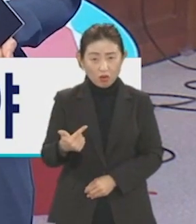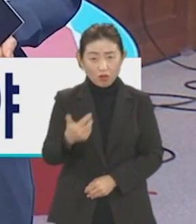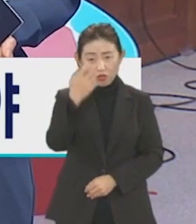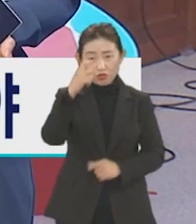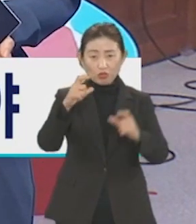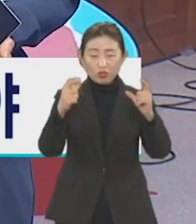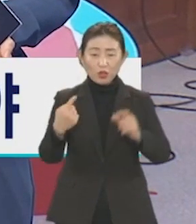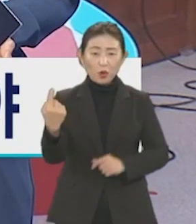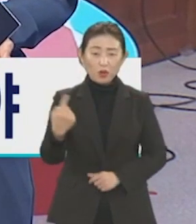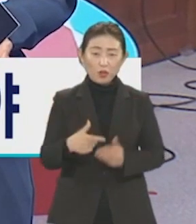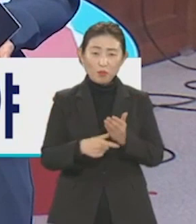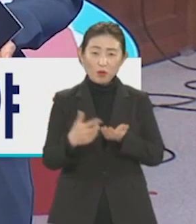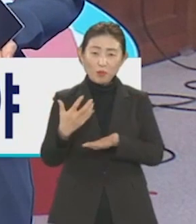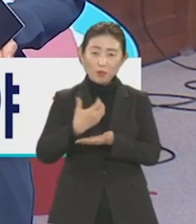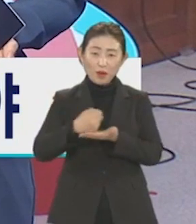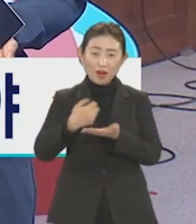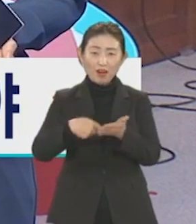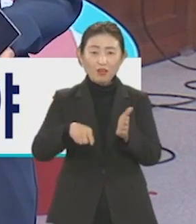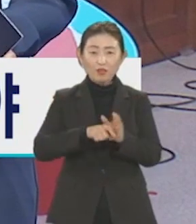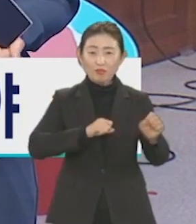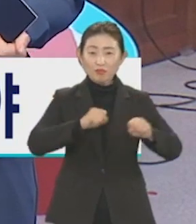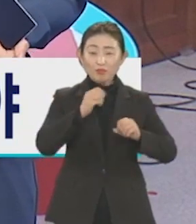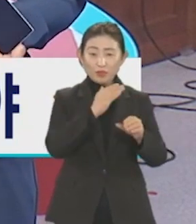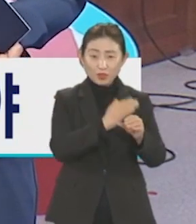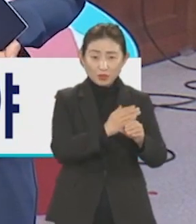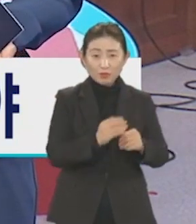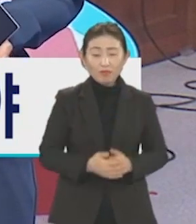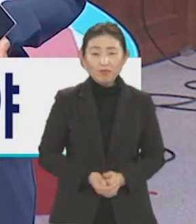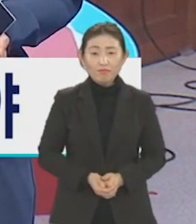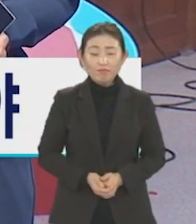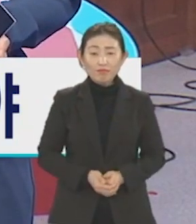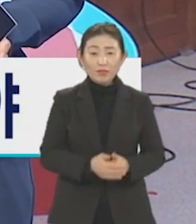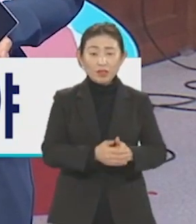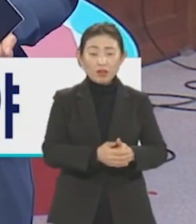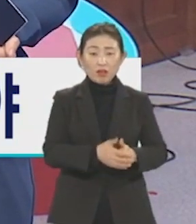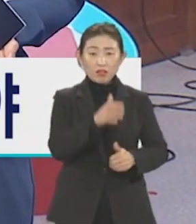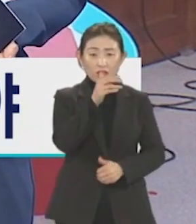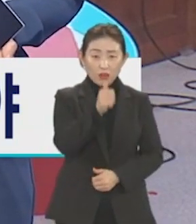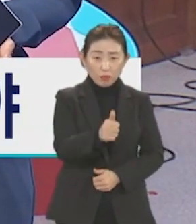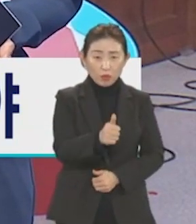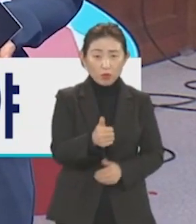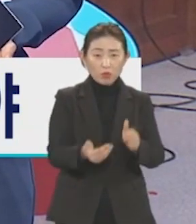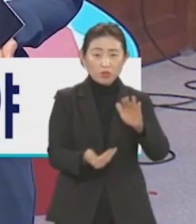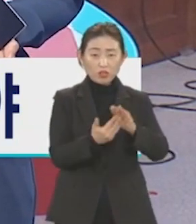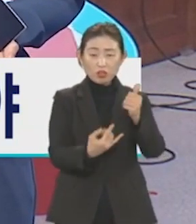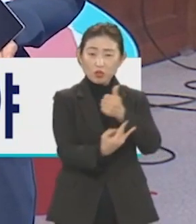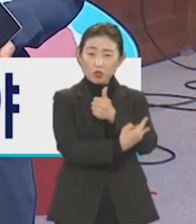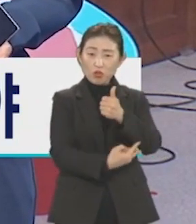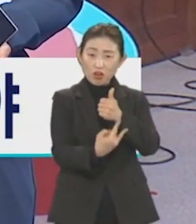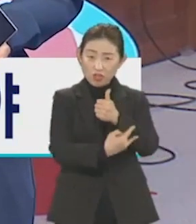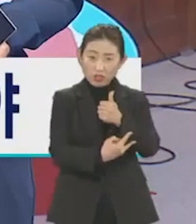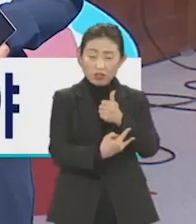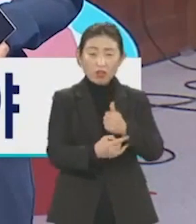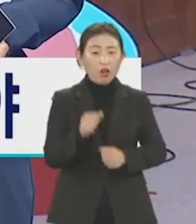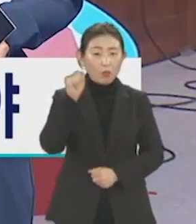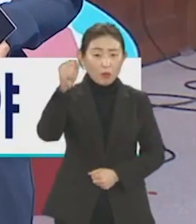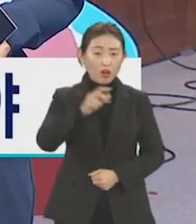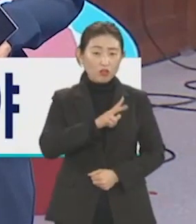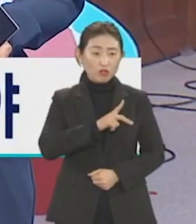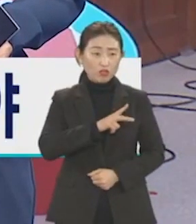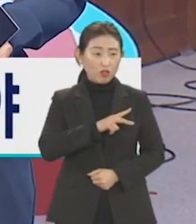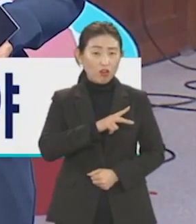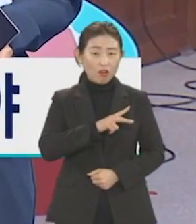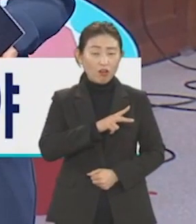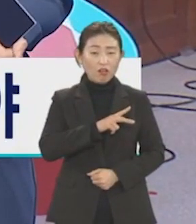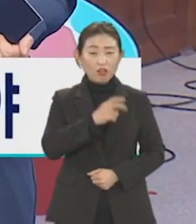충청을 찾아 표심 잡기에 나서고 있습니다. 하지만 당대표는 물론 최고위원 후보에도 충청의 목소리를 대변한